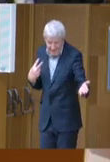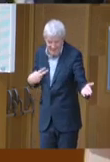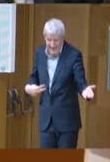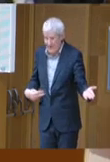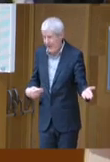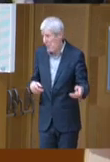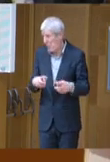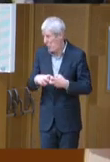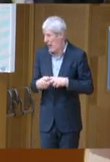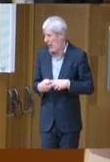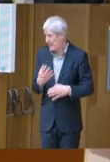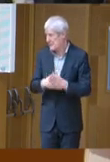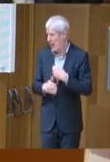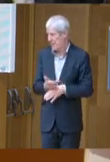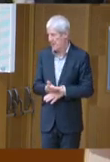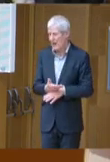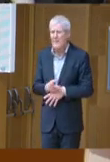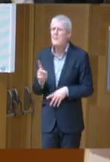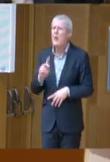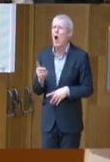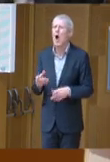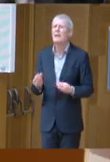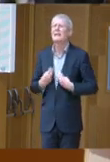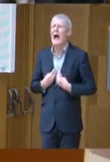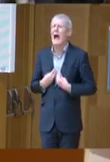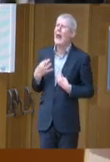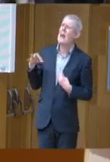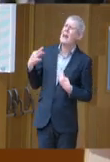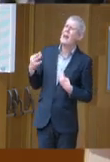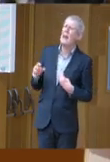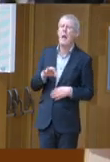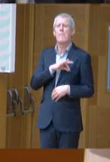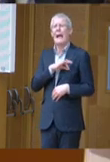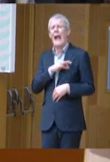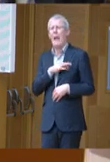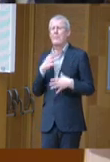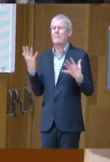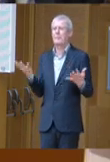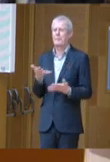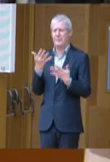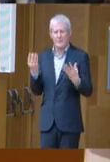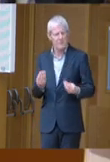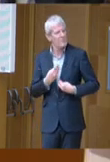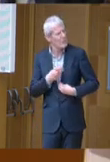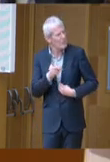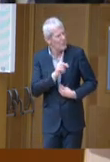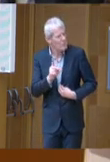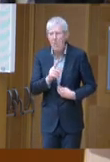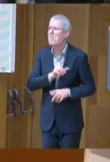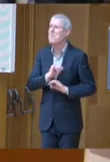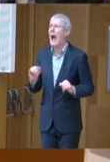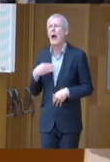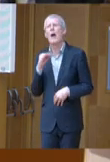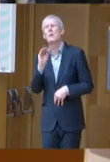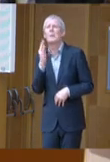condizione di disabilità. Non vogliamo privilegi, ministro Locatelli, ministro Valditara, sottosegretario, non abbiamo mai rivendicato